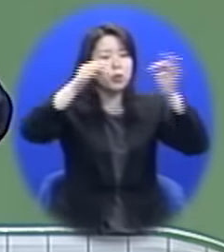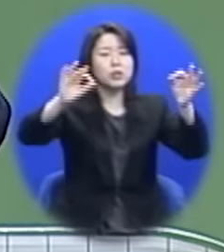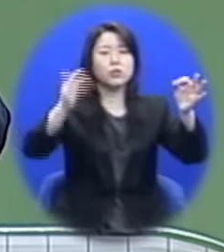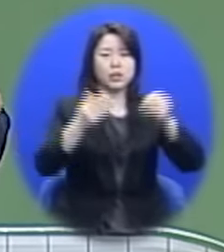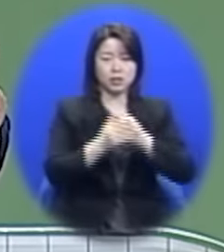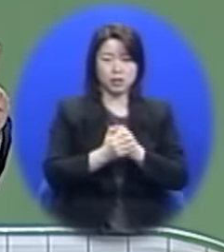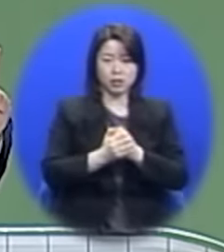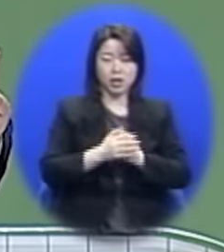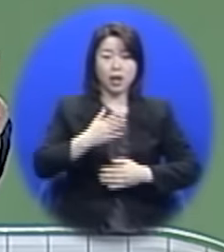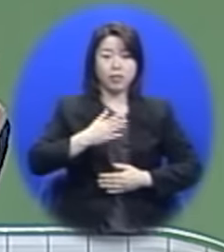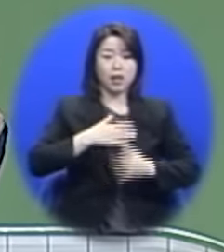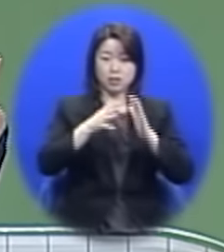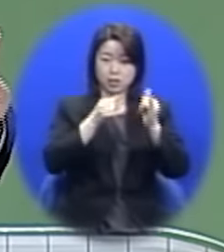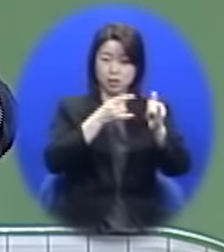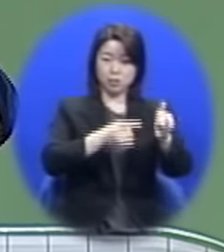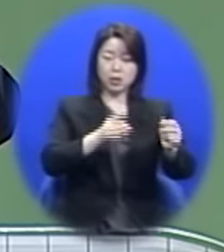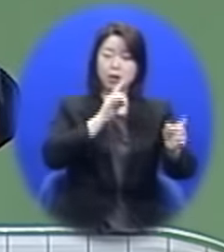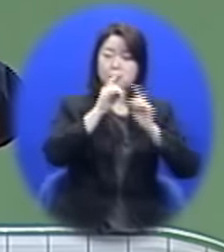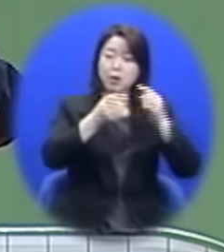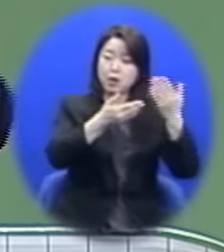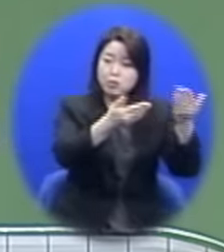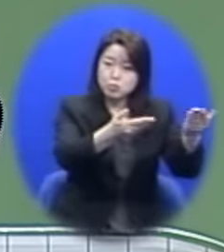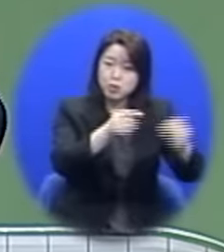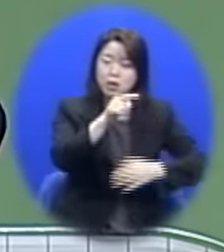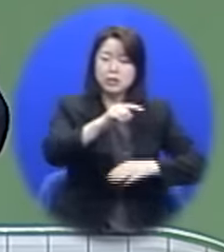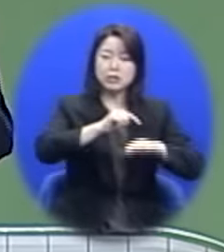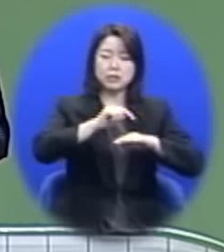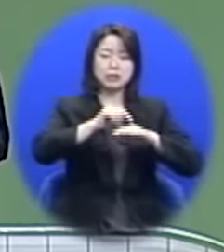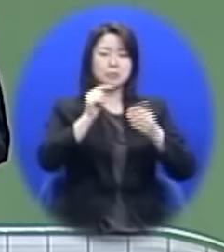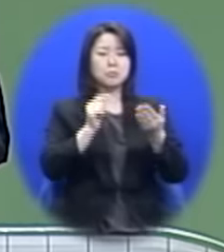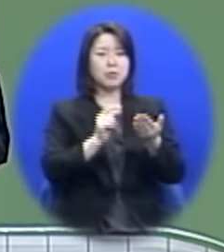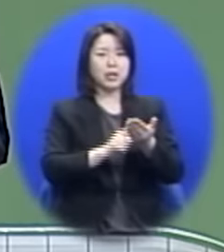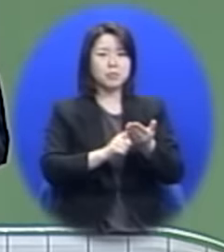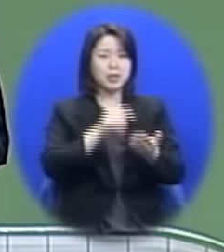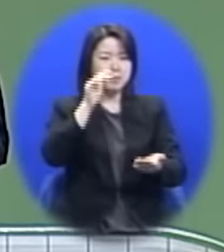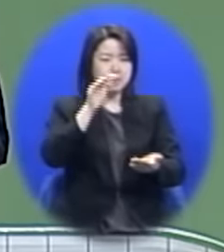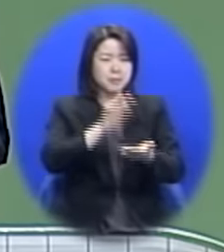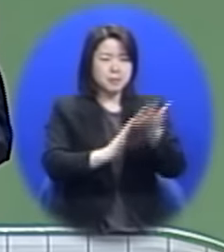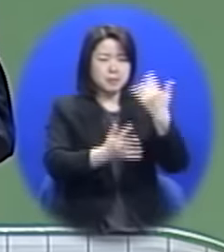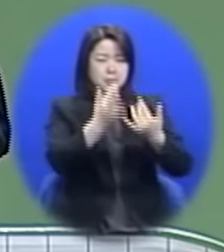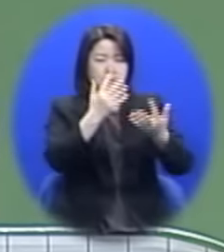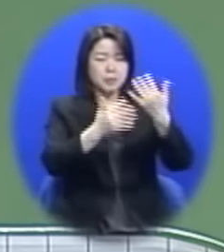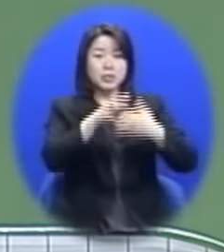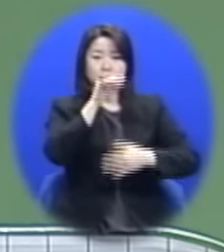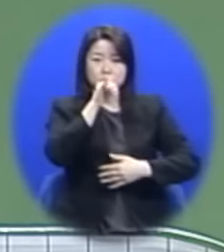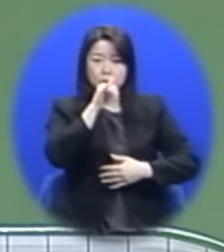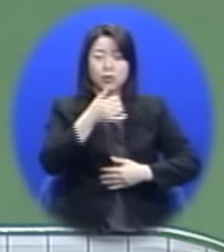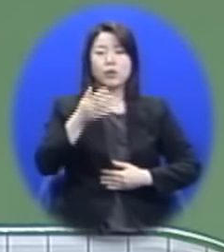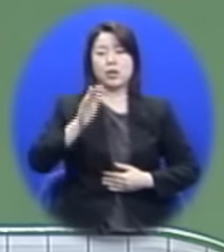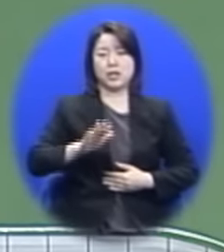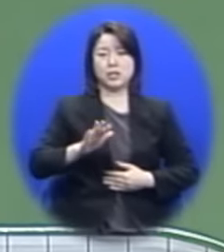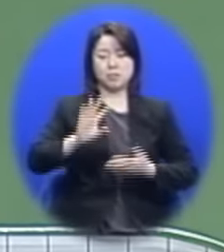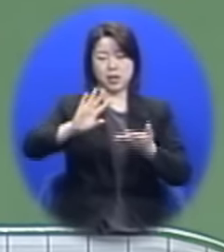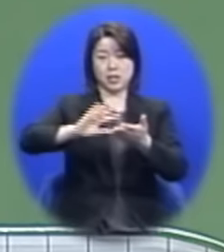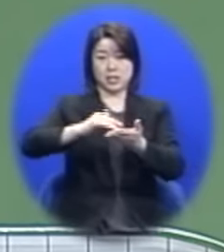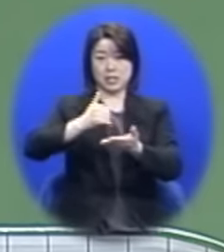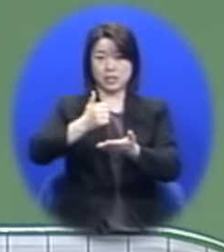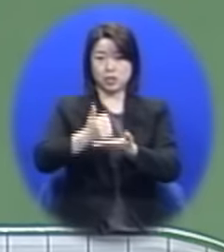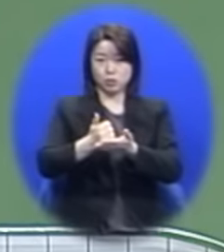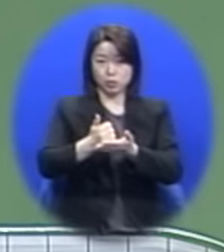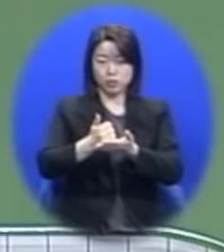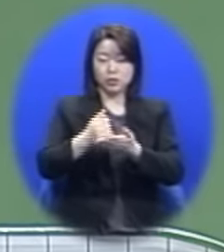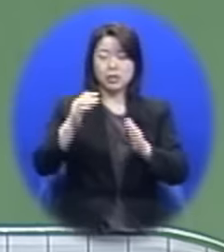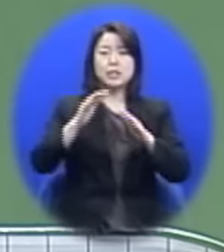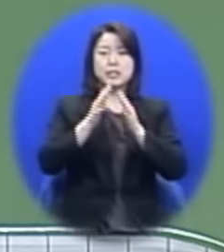내가 사람들에게 말하면 그들의 심장에 헌신의 불꽃이 타오른다. 그러나 그리스도는 인간의